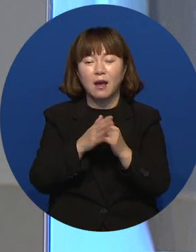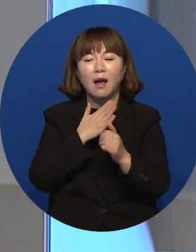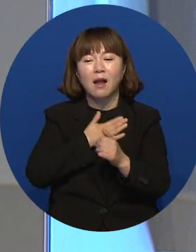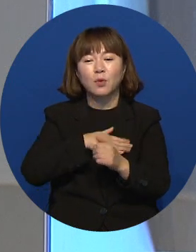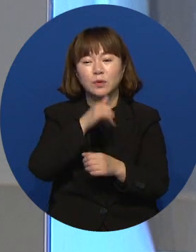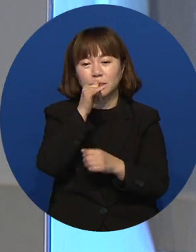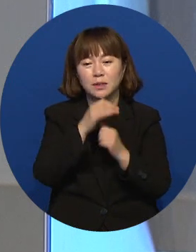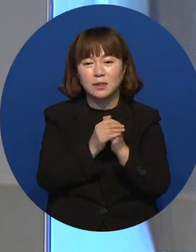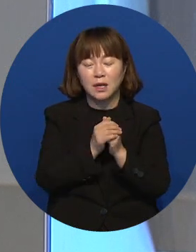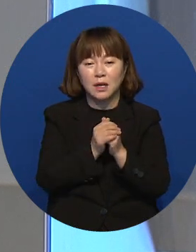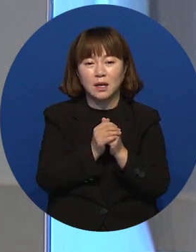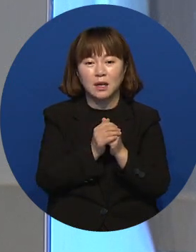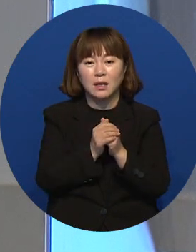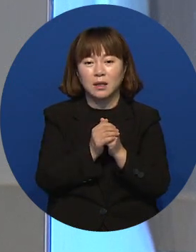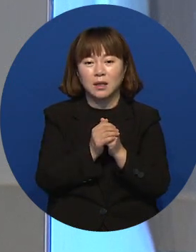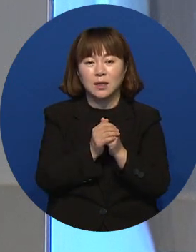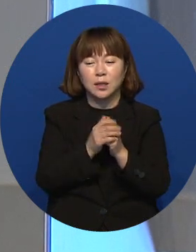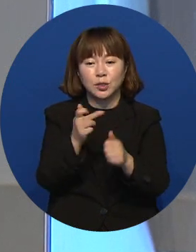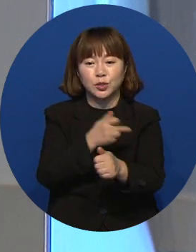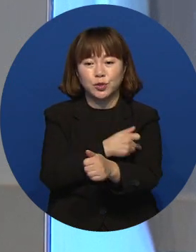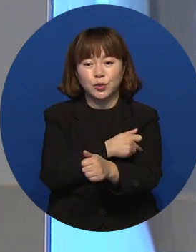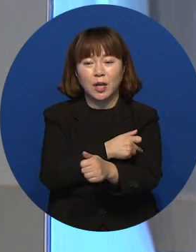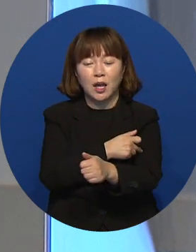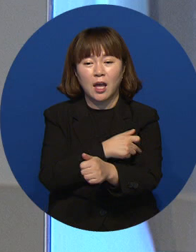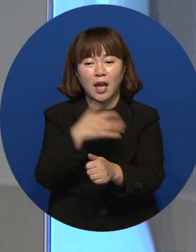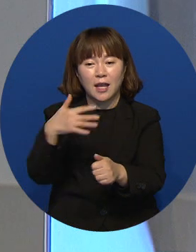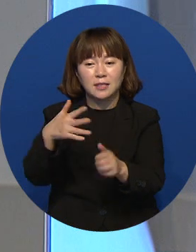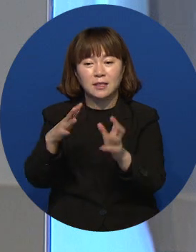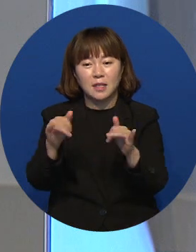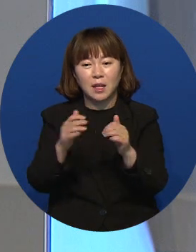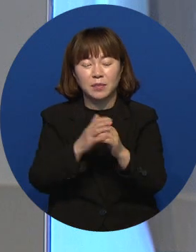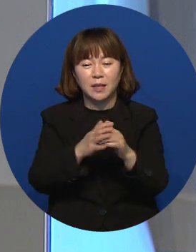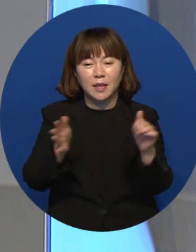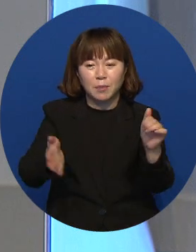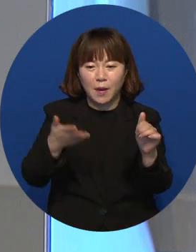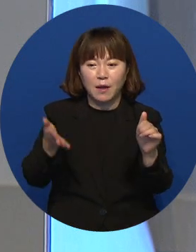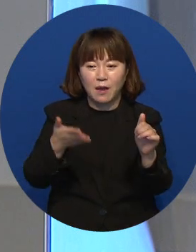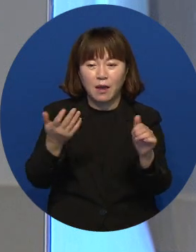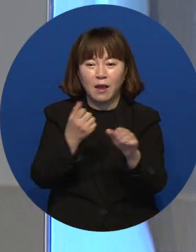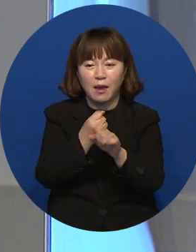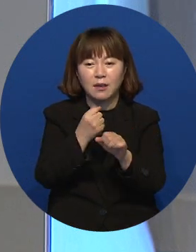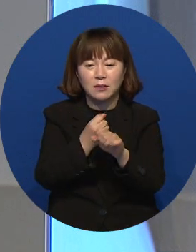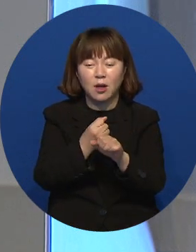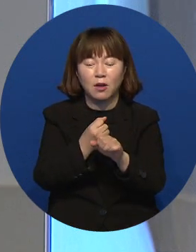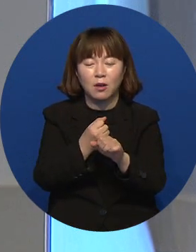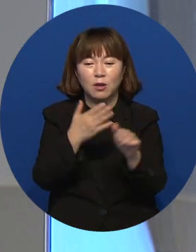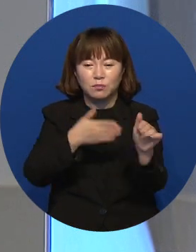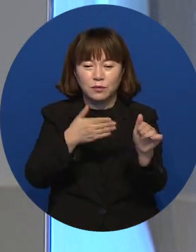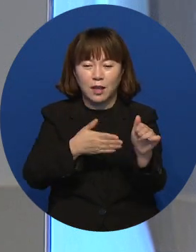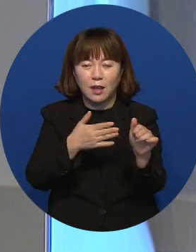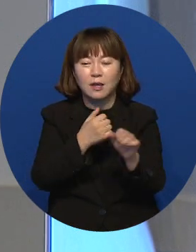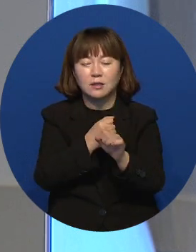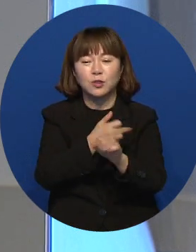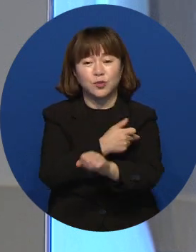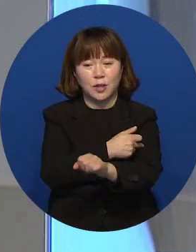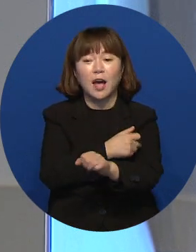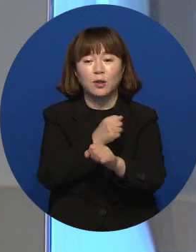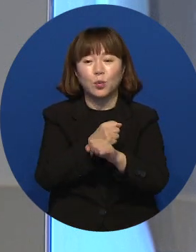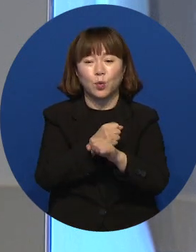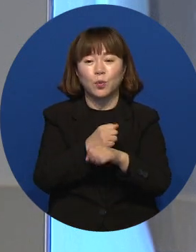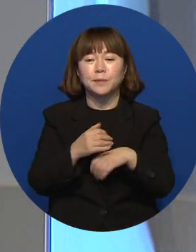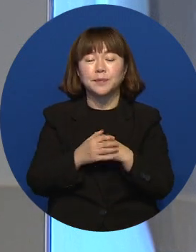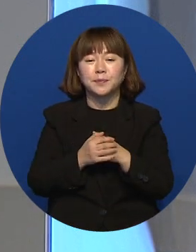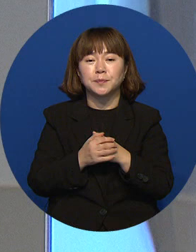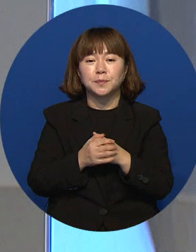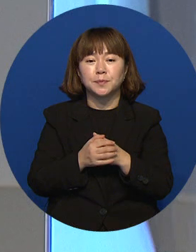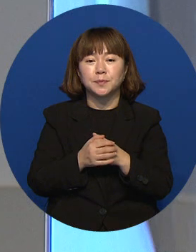한 많은 분들을 좀 경리 해서 좀 맞게 할 수 있게 좀 보도해 고개도 될 예정이구요 이런 예외적인 경우가